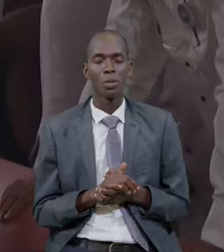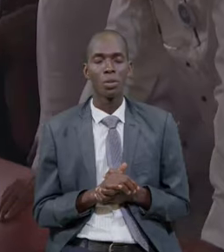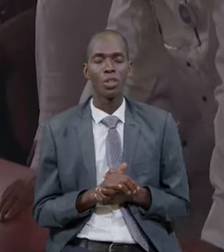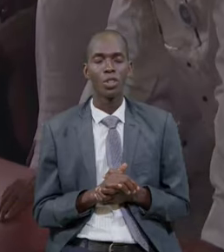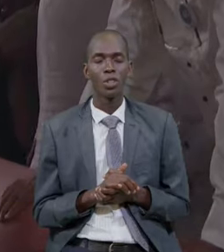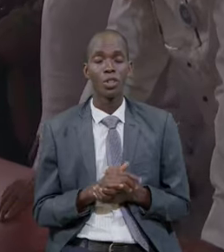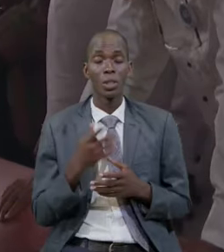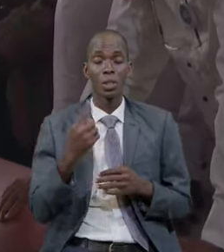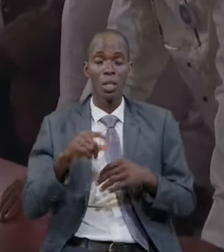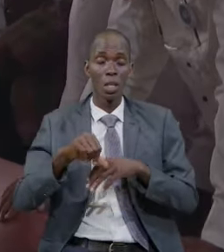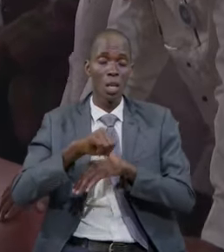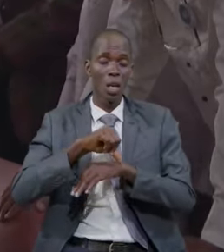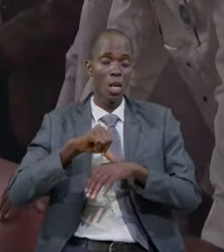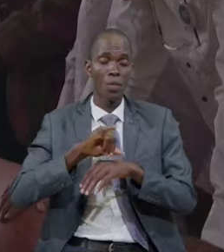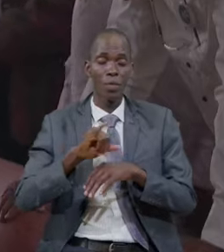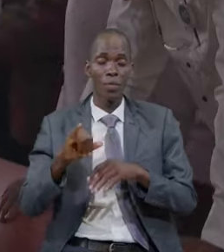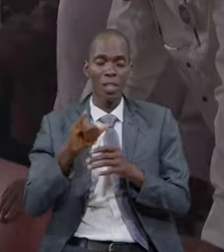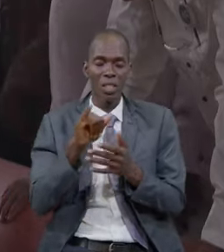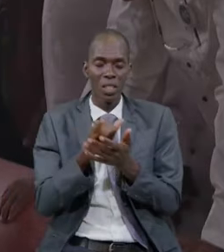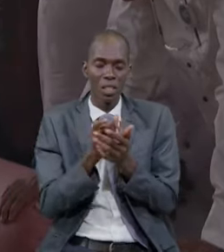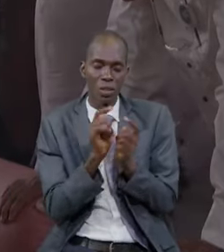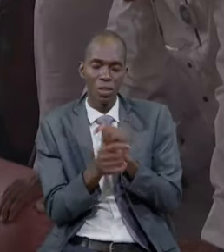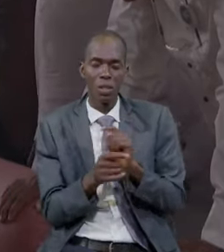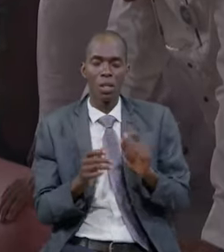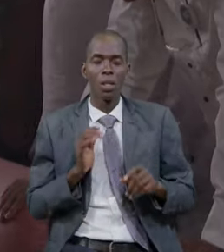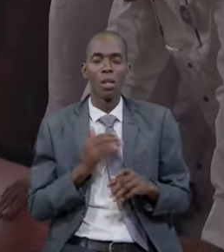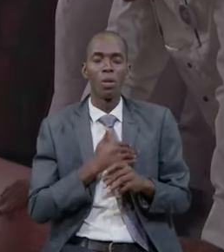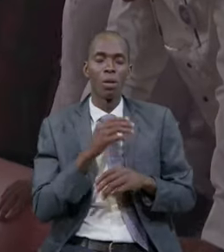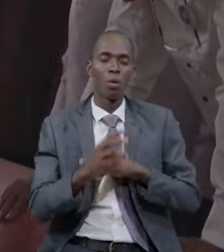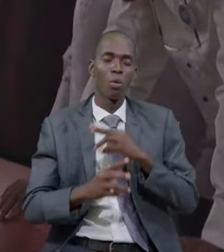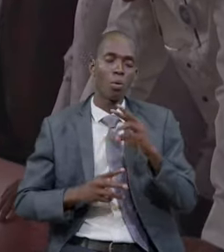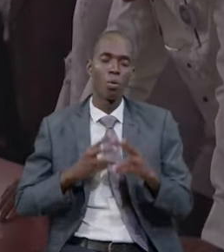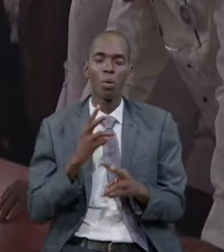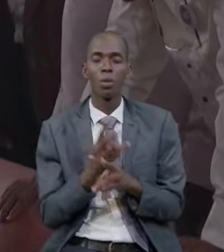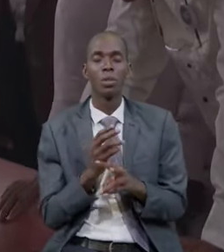L'onction qui transforme notre monde.